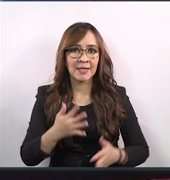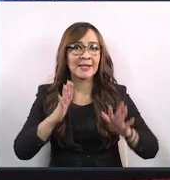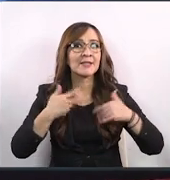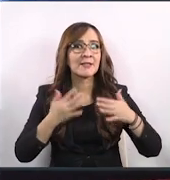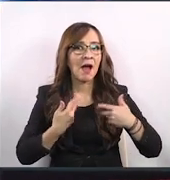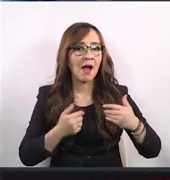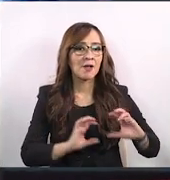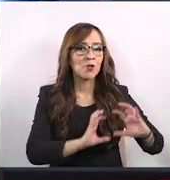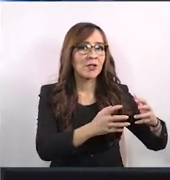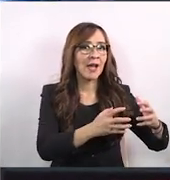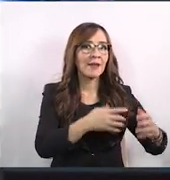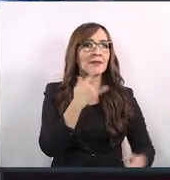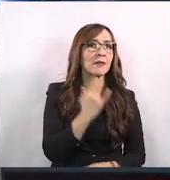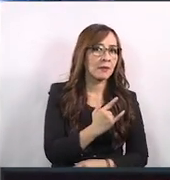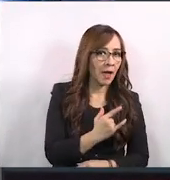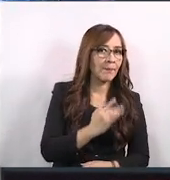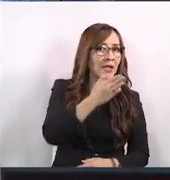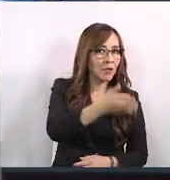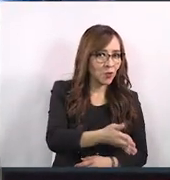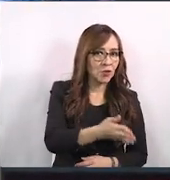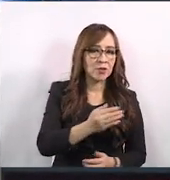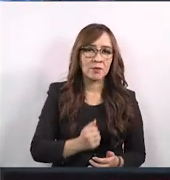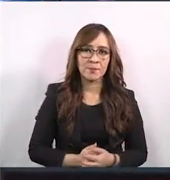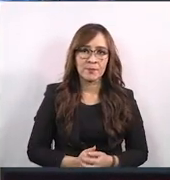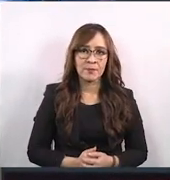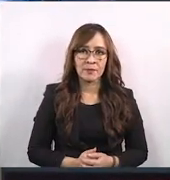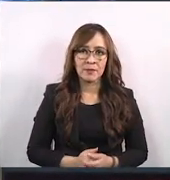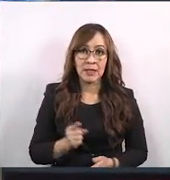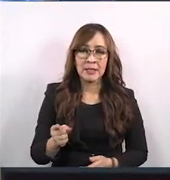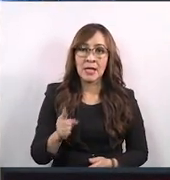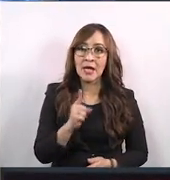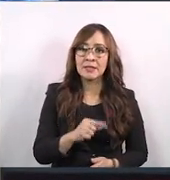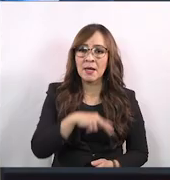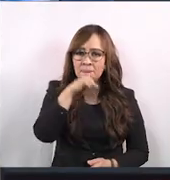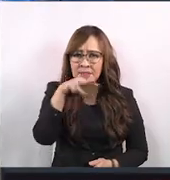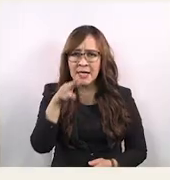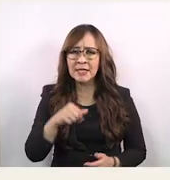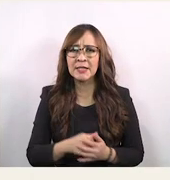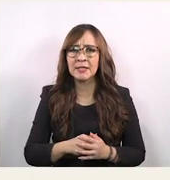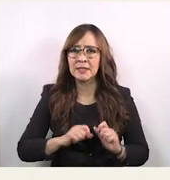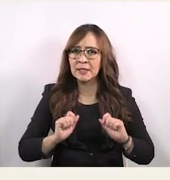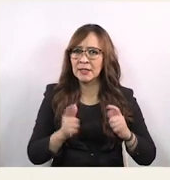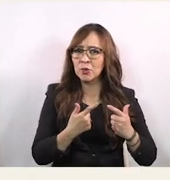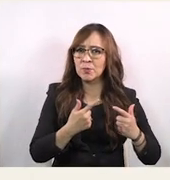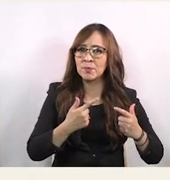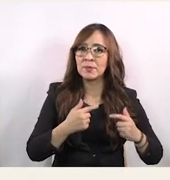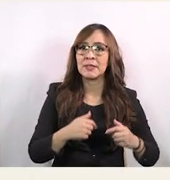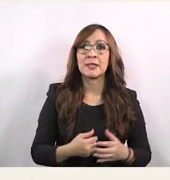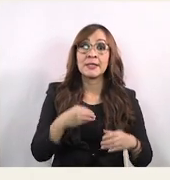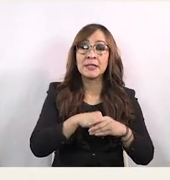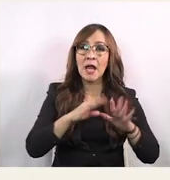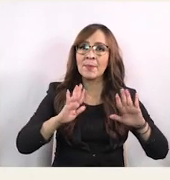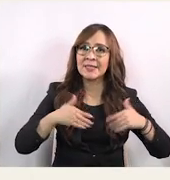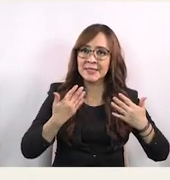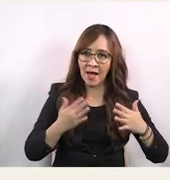Hai tetapi kesenangan-kesenangan dunia tetap dipertahankan Hai kalau dia hanya cari hidup dalam hidup ini Hai saya selalu